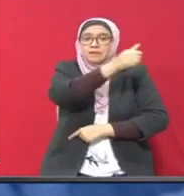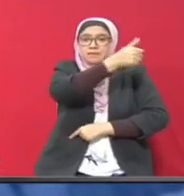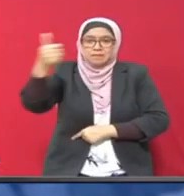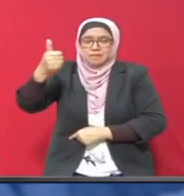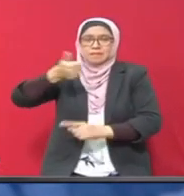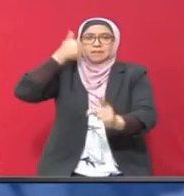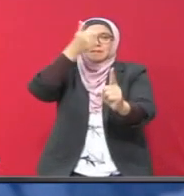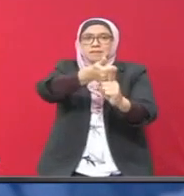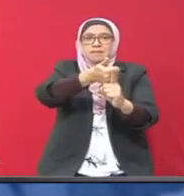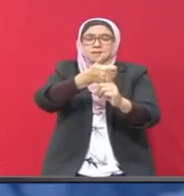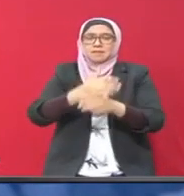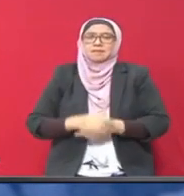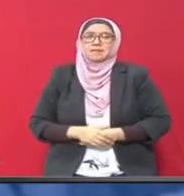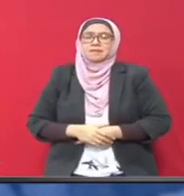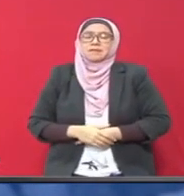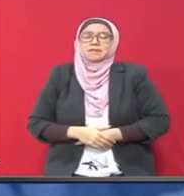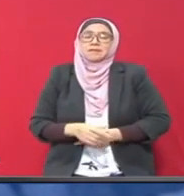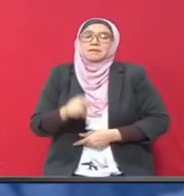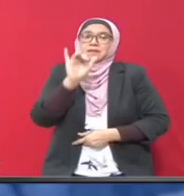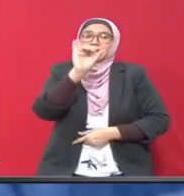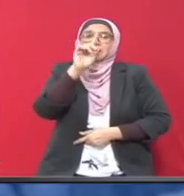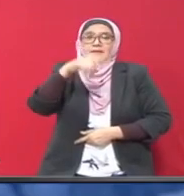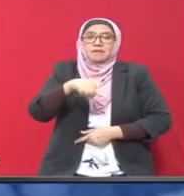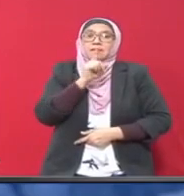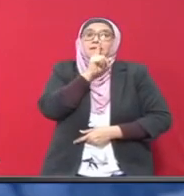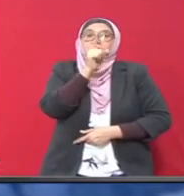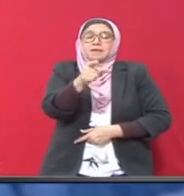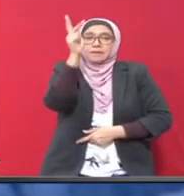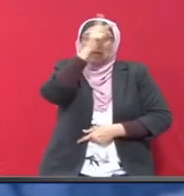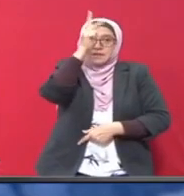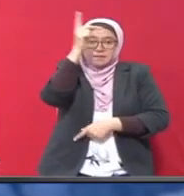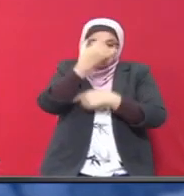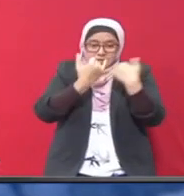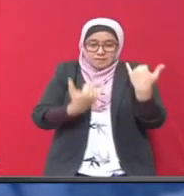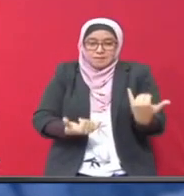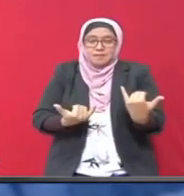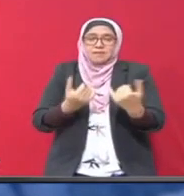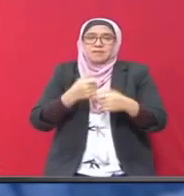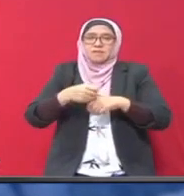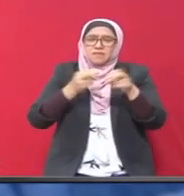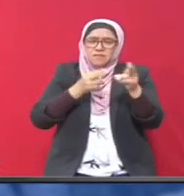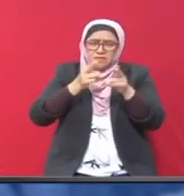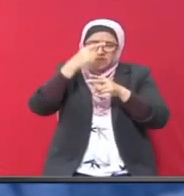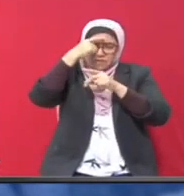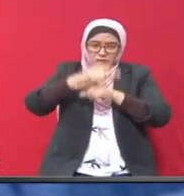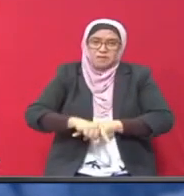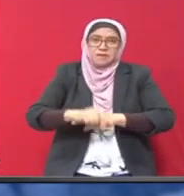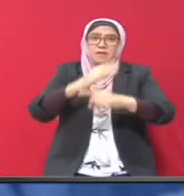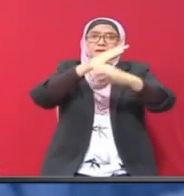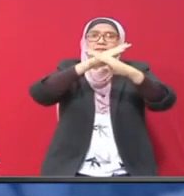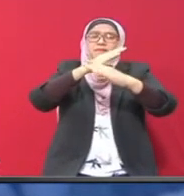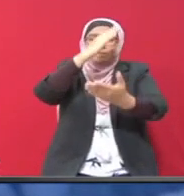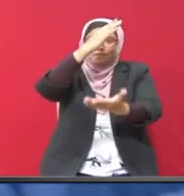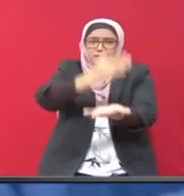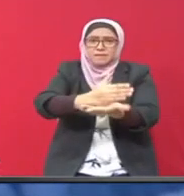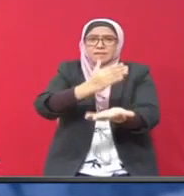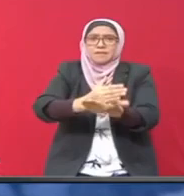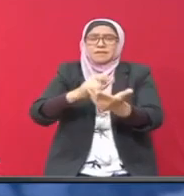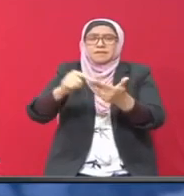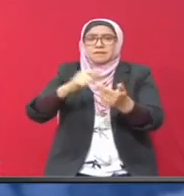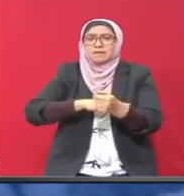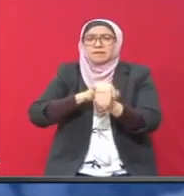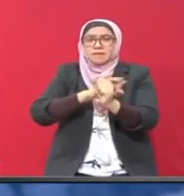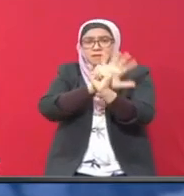betul sesungguhnya kerajaan pada hari ini telah berusaha sedaya upaya untuk membendung penularan comics 16 di negara kita ini